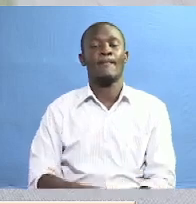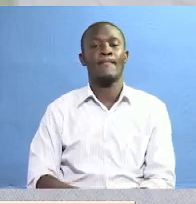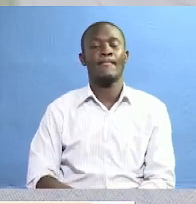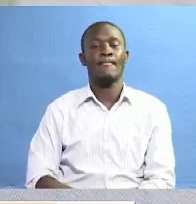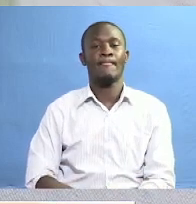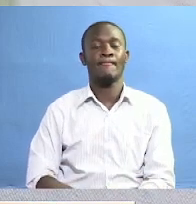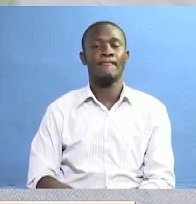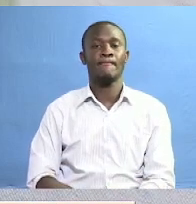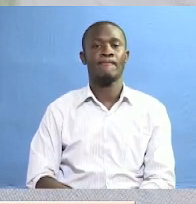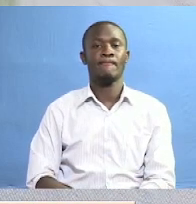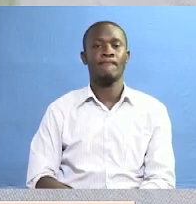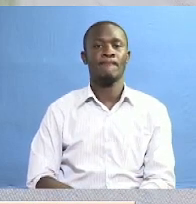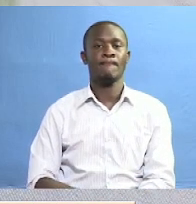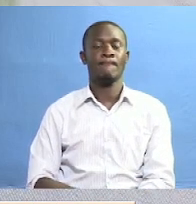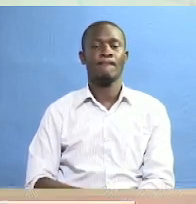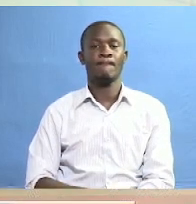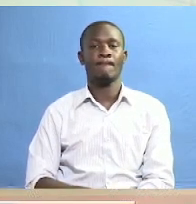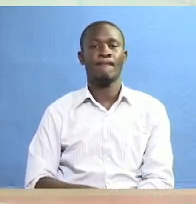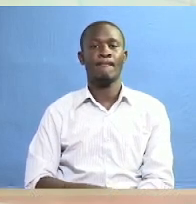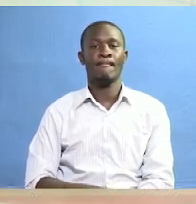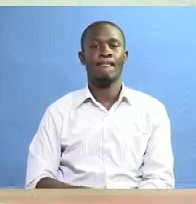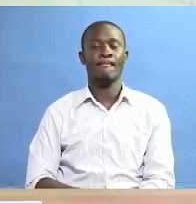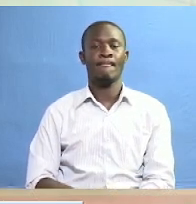lenga ya KU Nairobi.